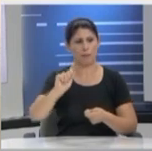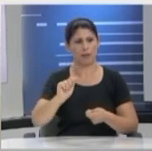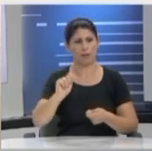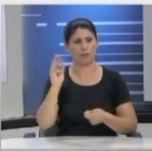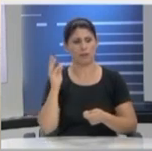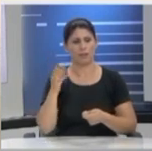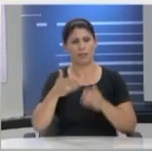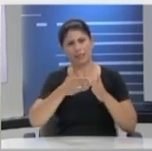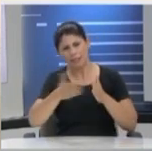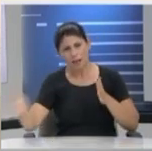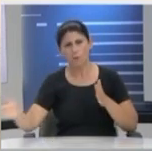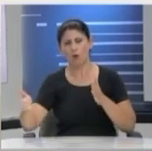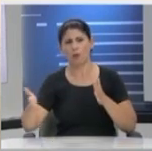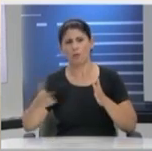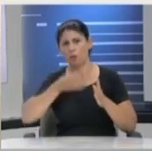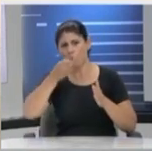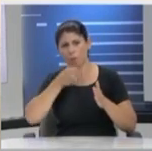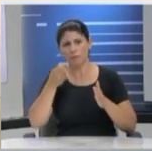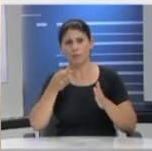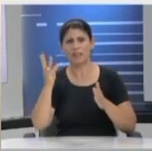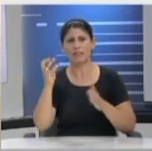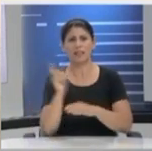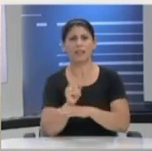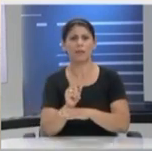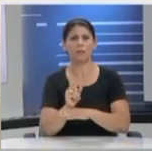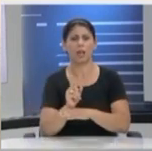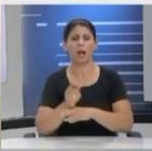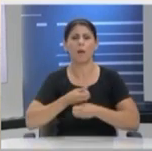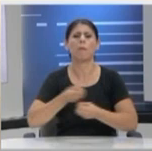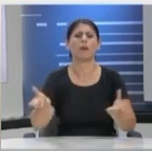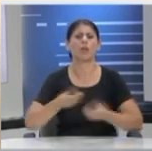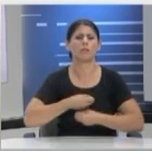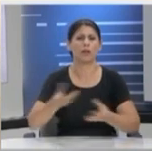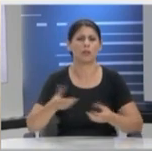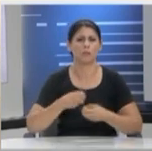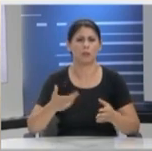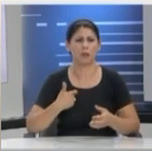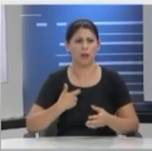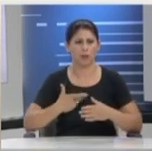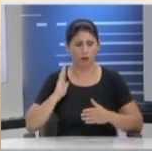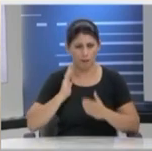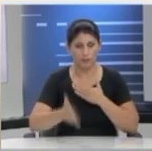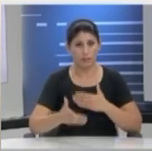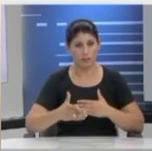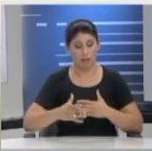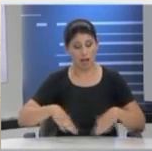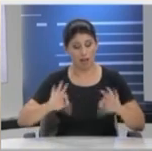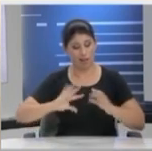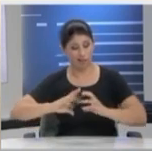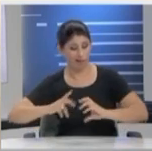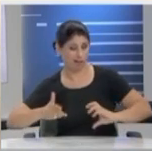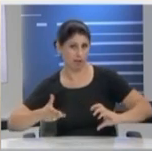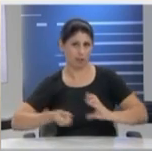παροχολογίας. Παροχολογίας. Και θα πω εδώ κάτι περίεργο. Γιατί εγώ θα το πω ευθέως, ξεκίνησε στραβά η Νέα